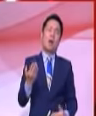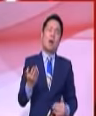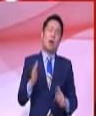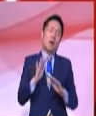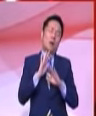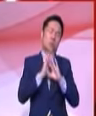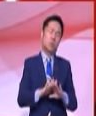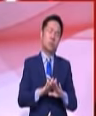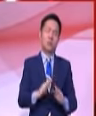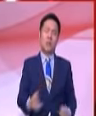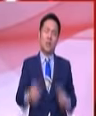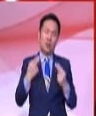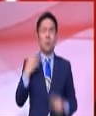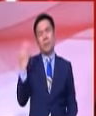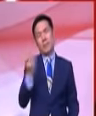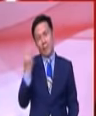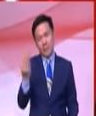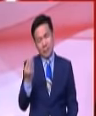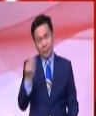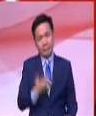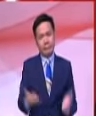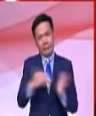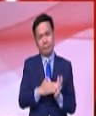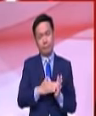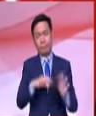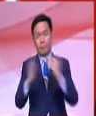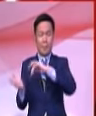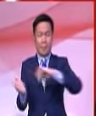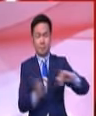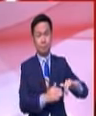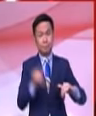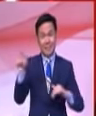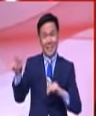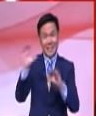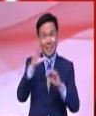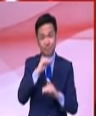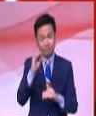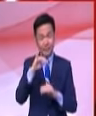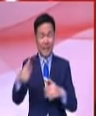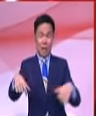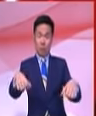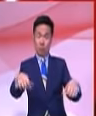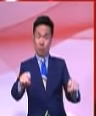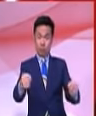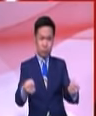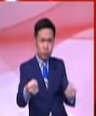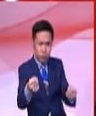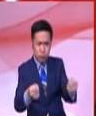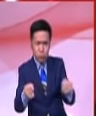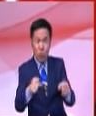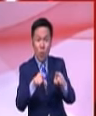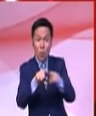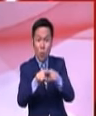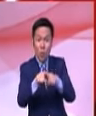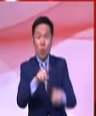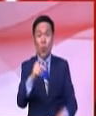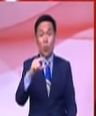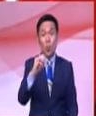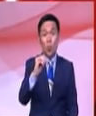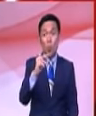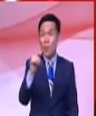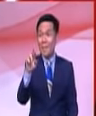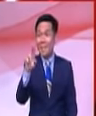Warga emas di negeri ini disaran untuk melakukan permohonan kenyalang gold card KGC yang telah disediakan Jabatan Kebajikan